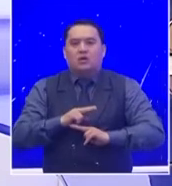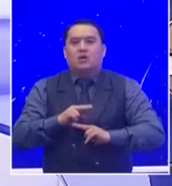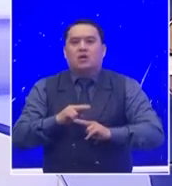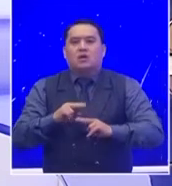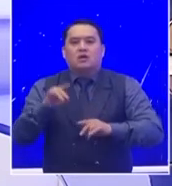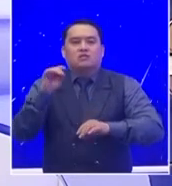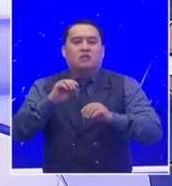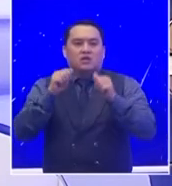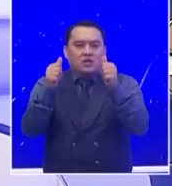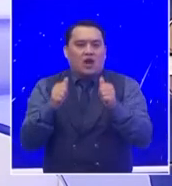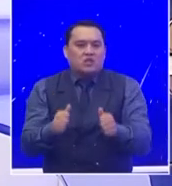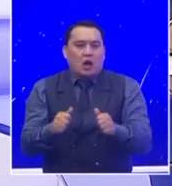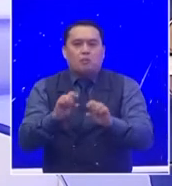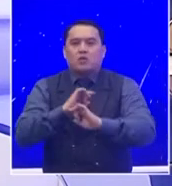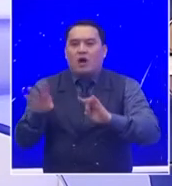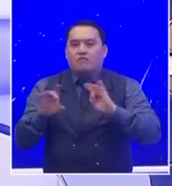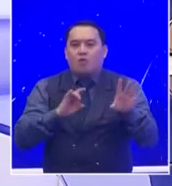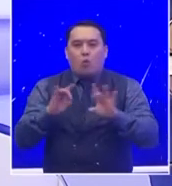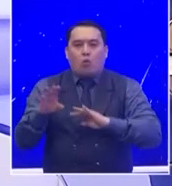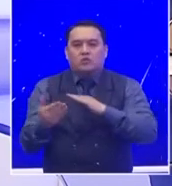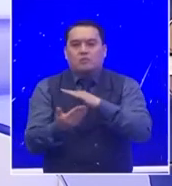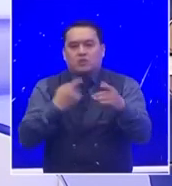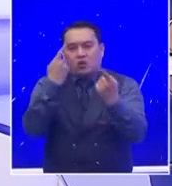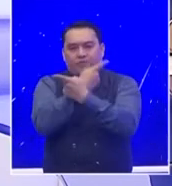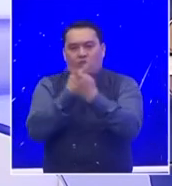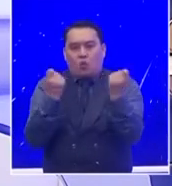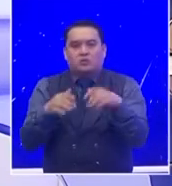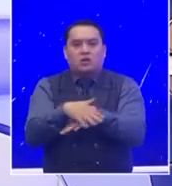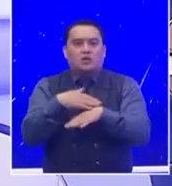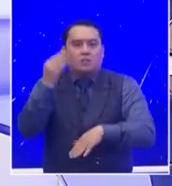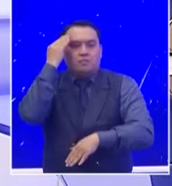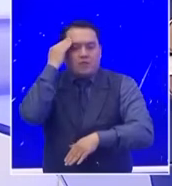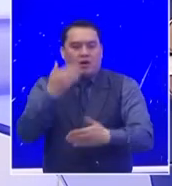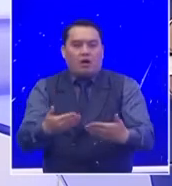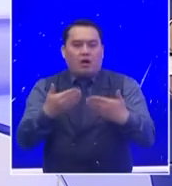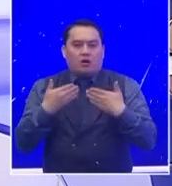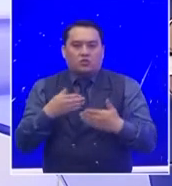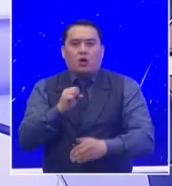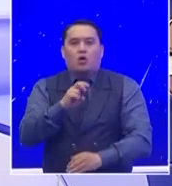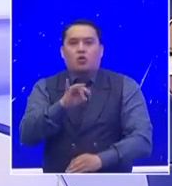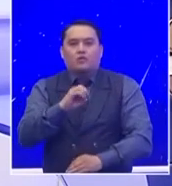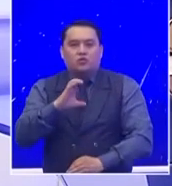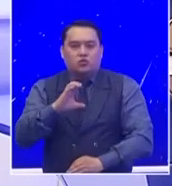расклеены листовки и ведется электронное оповещение населения о мерах профилактики коронавируса.